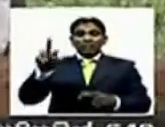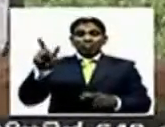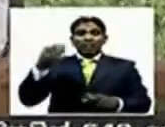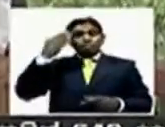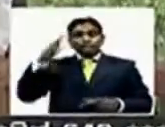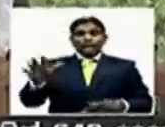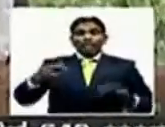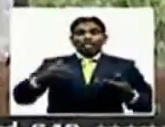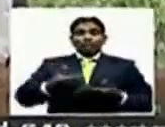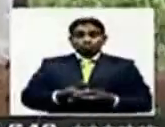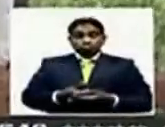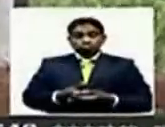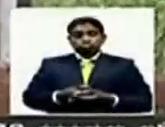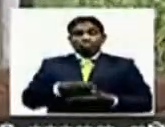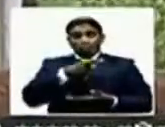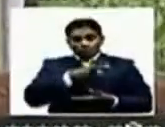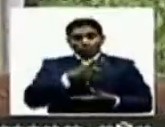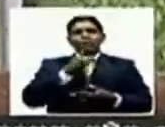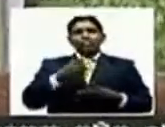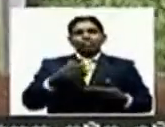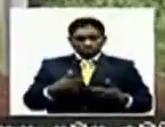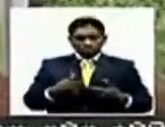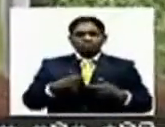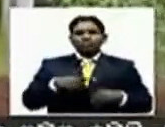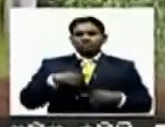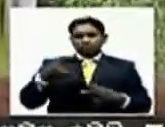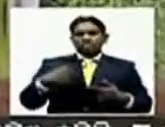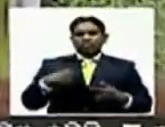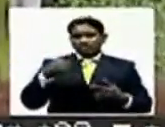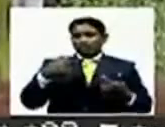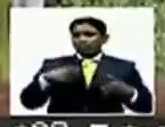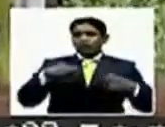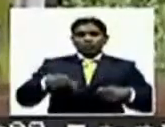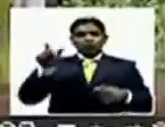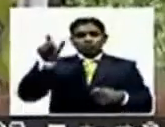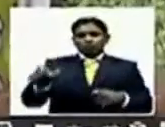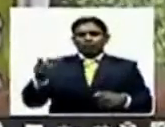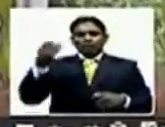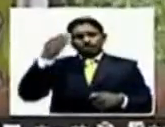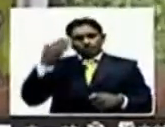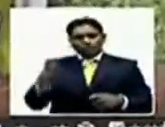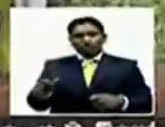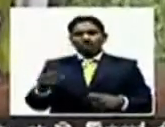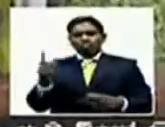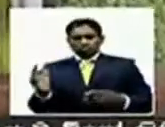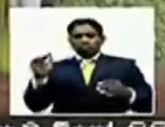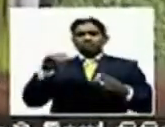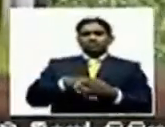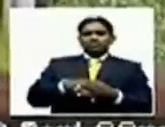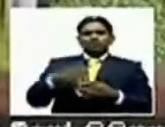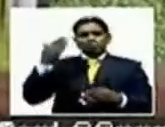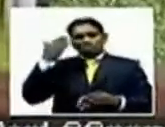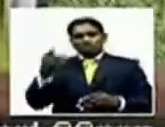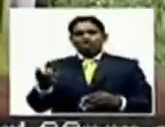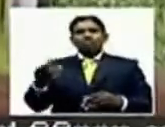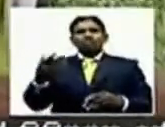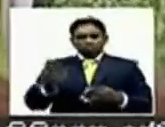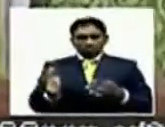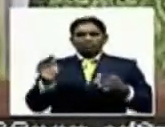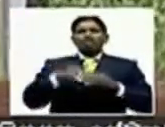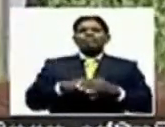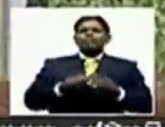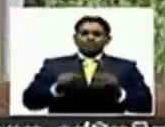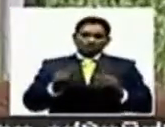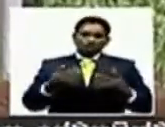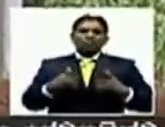වාඩි වෙනවා මාස 3ක් යනකම්. එකෙක් මැරුණොත් එකෙක් වාඩි වෙනවා කියන පර්මාර්ථයෙන් අපි මේ සරණ බහලා තියෙන්නේ.